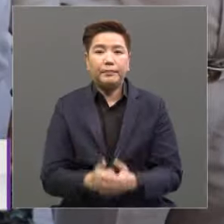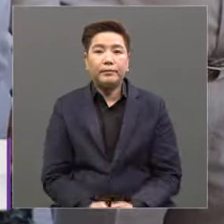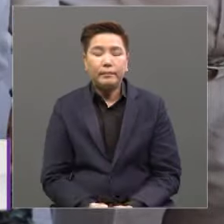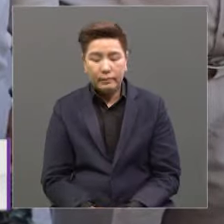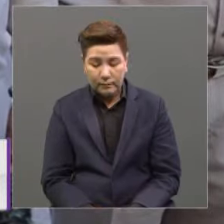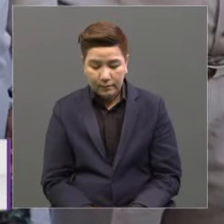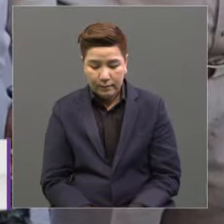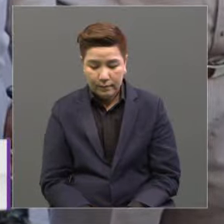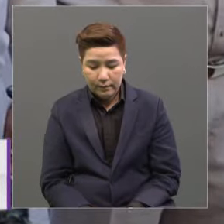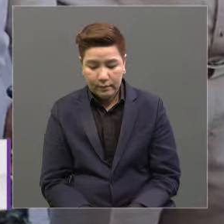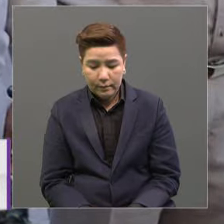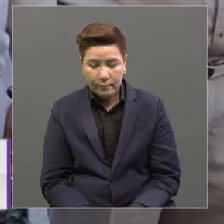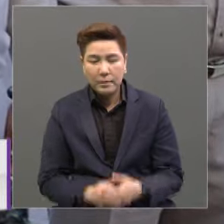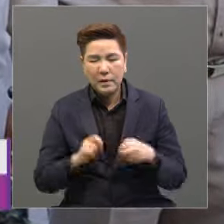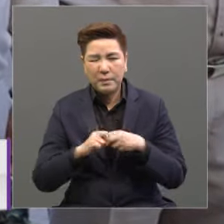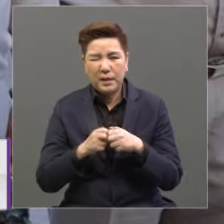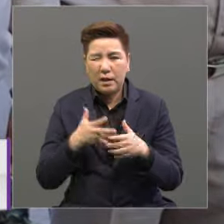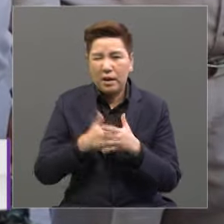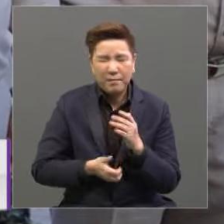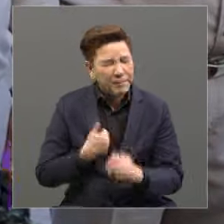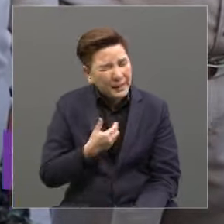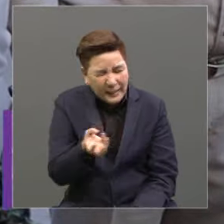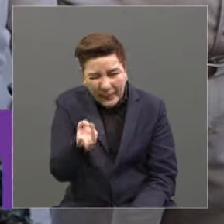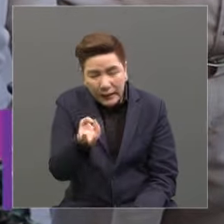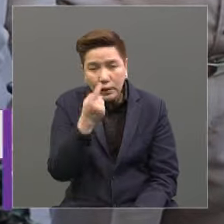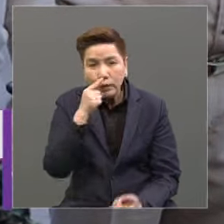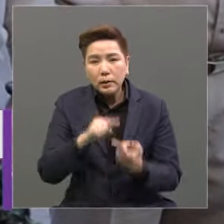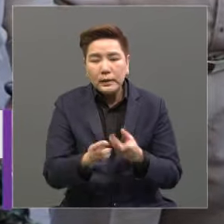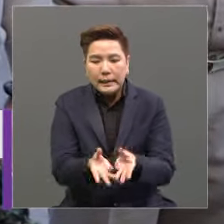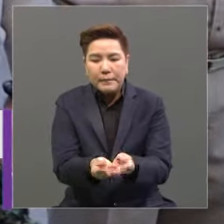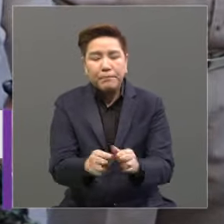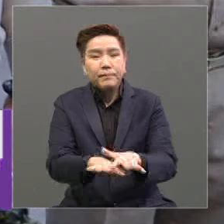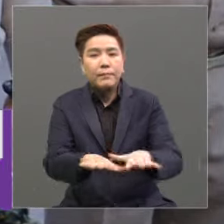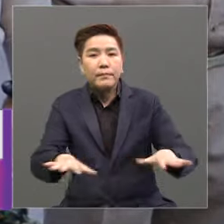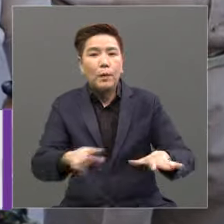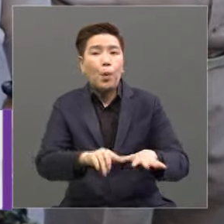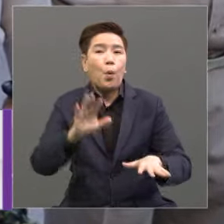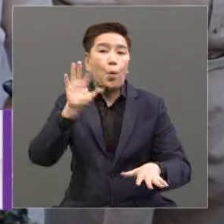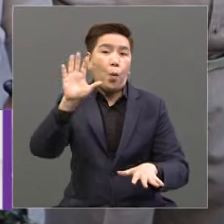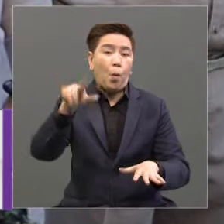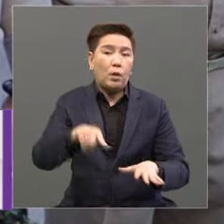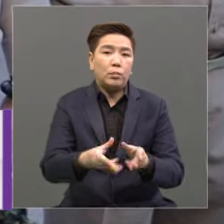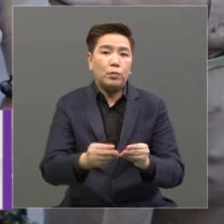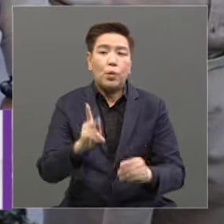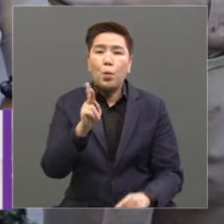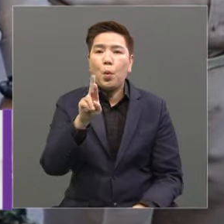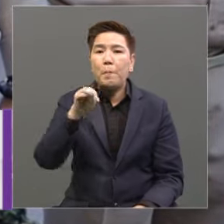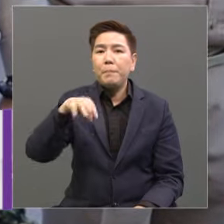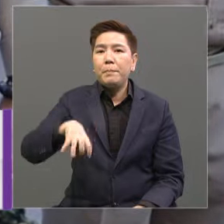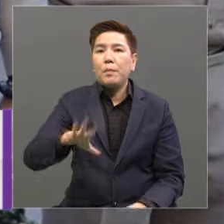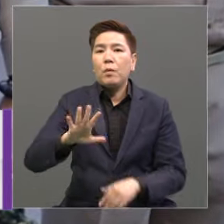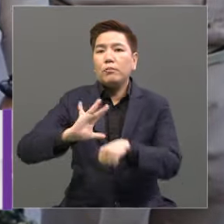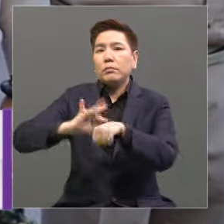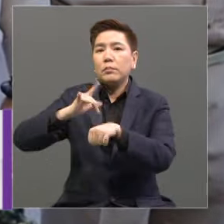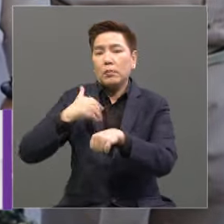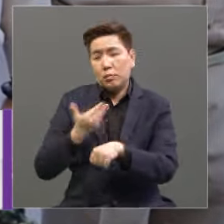มีอุปสรรคอยู่นิดเดียวเองไม่ใช่อะไรคือการขอที่ดินจากหน่วยงานกรมอุทยานซึ่ง